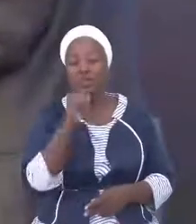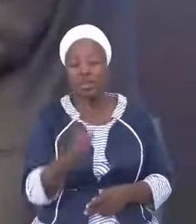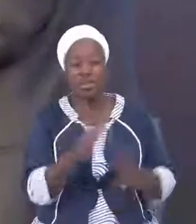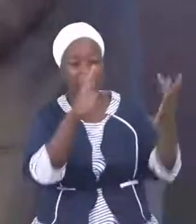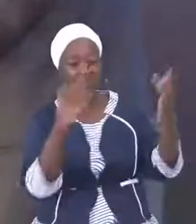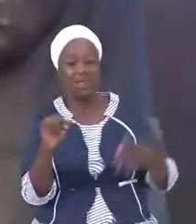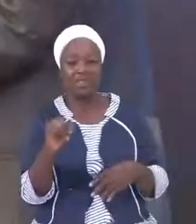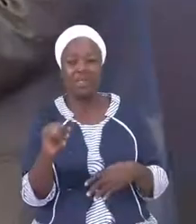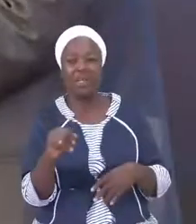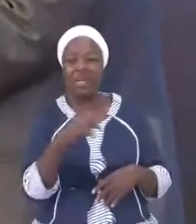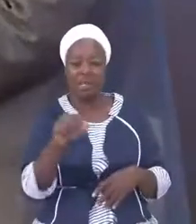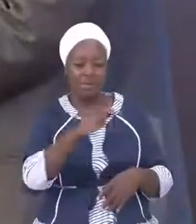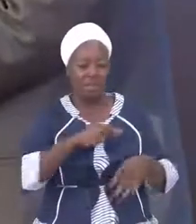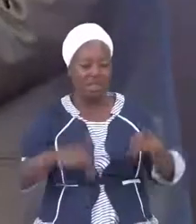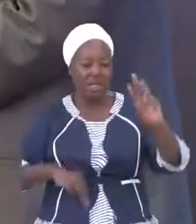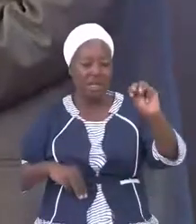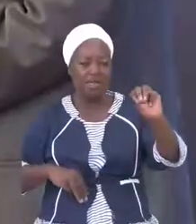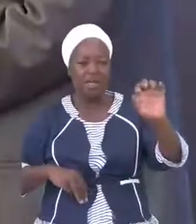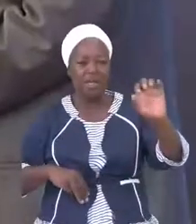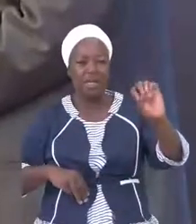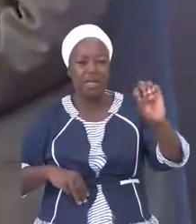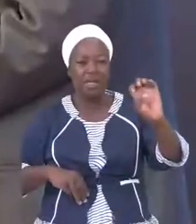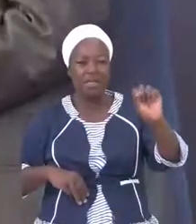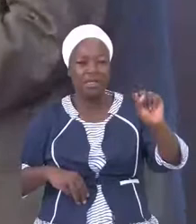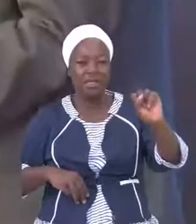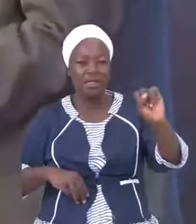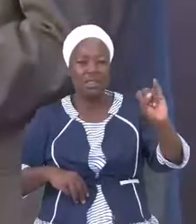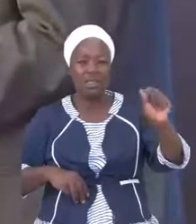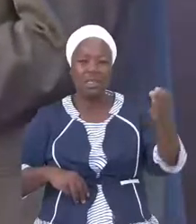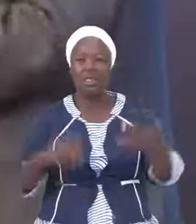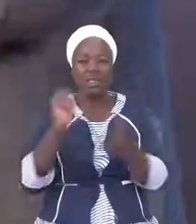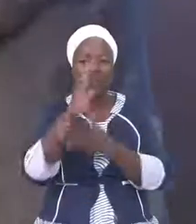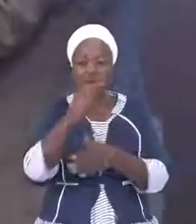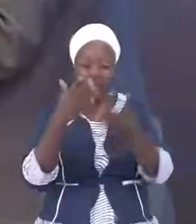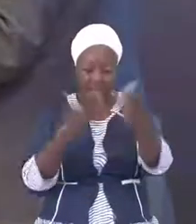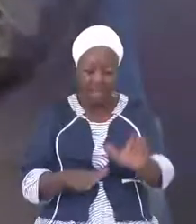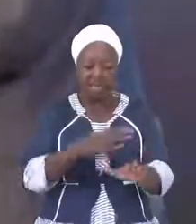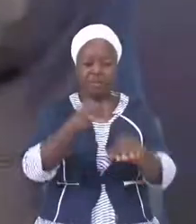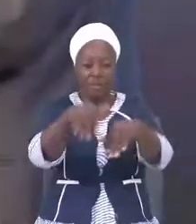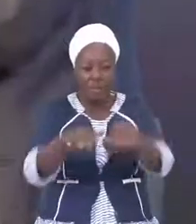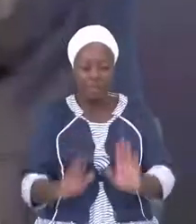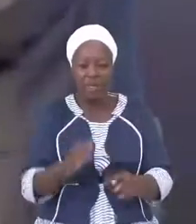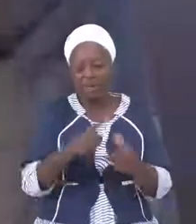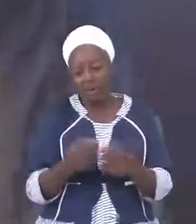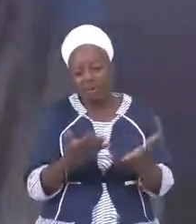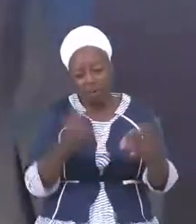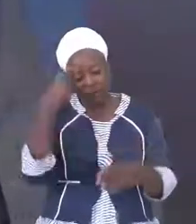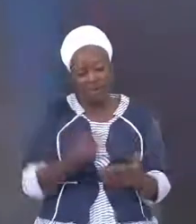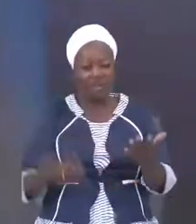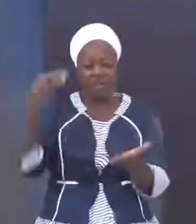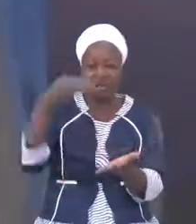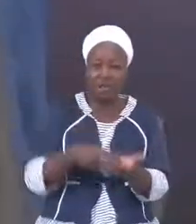une personnalité royale. Ils n'attendaient pas un Messie qui allait mourir et